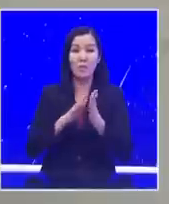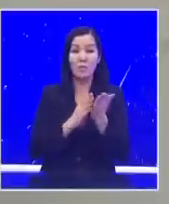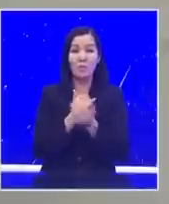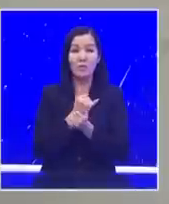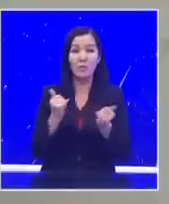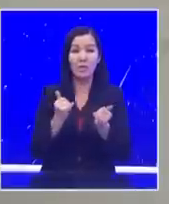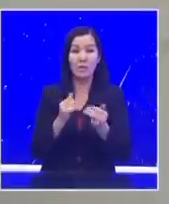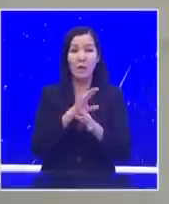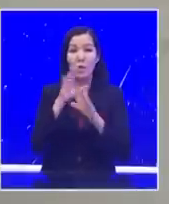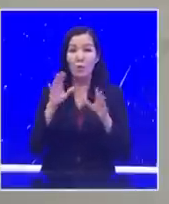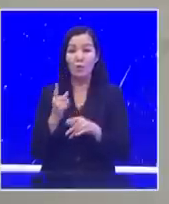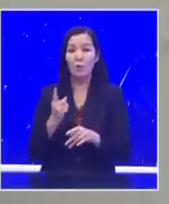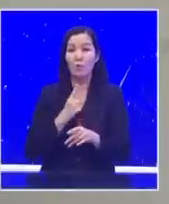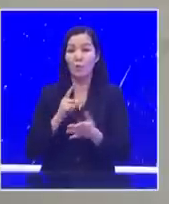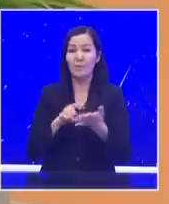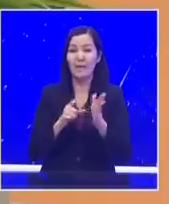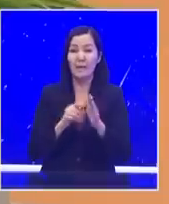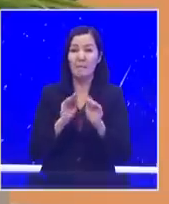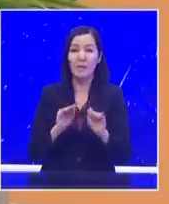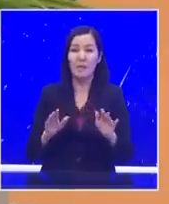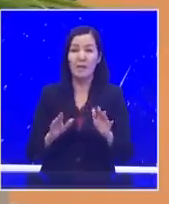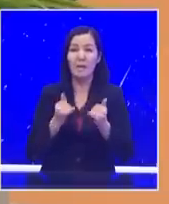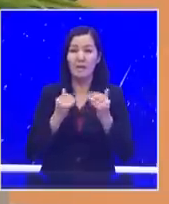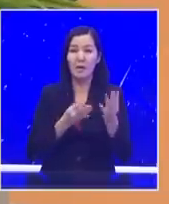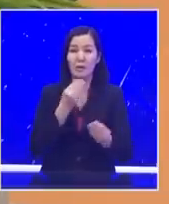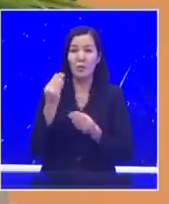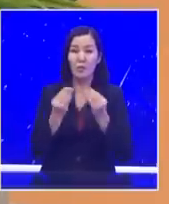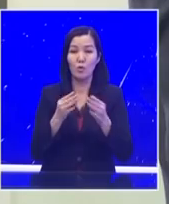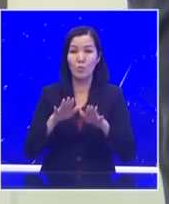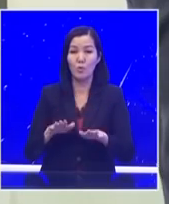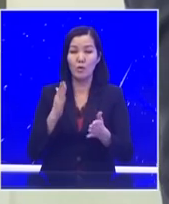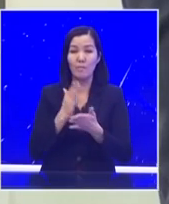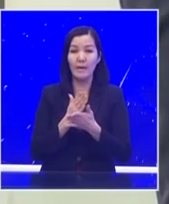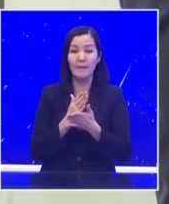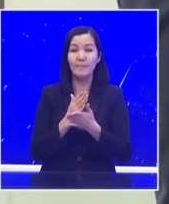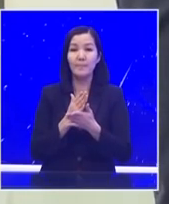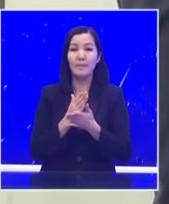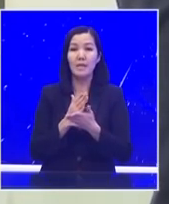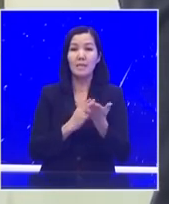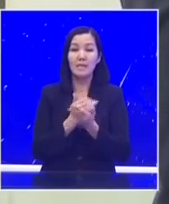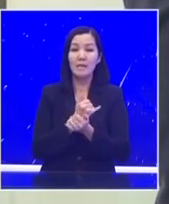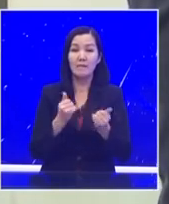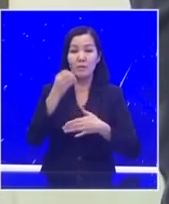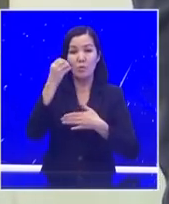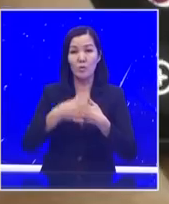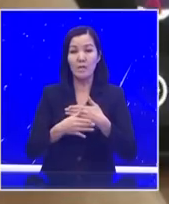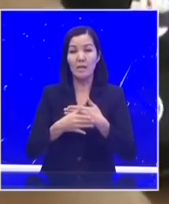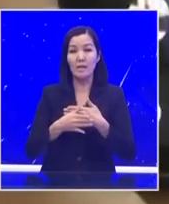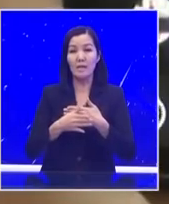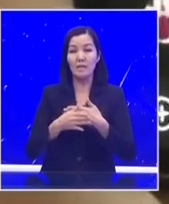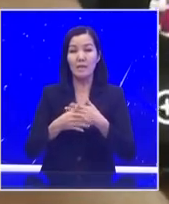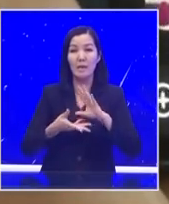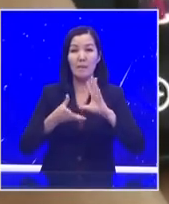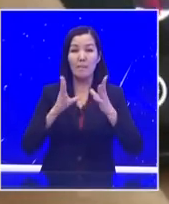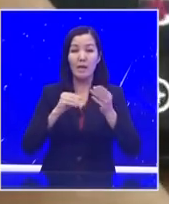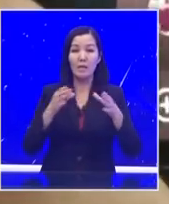жасалған. Күту залы, тіпті балаларға арналған ойын бұрышы тағы бар. Сонымен қатар сервистік орталық алаңында арнайы мониторингтік